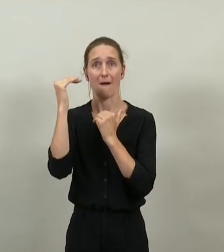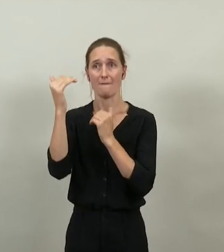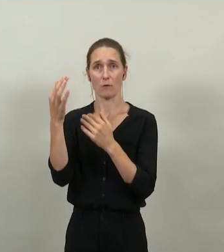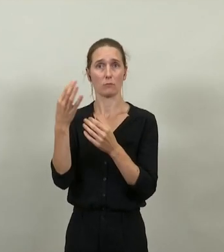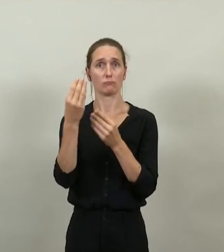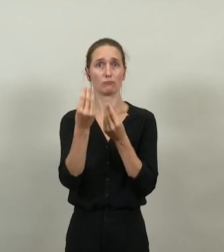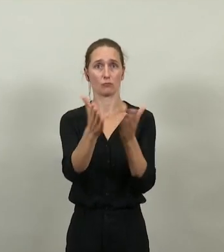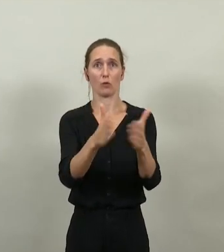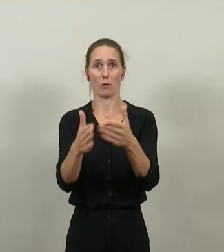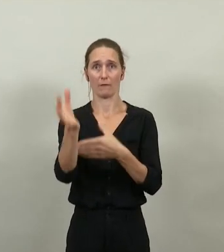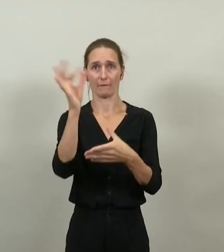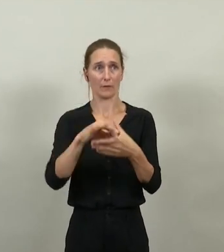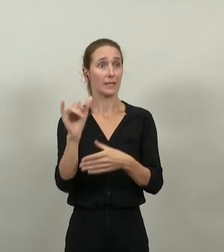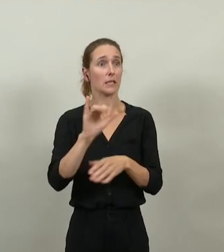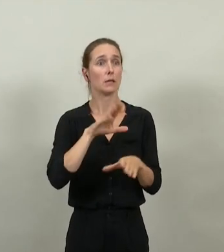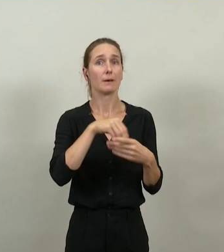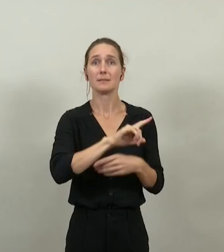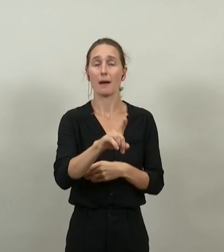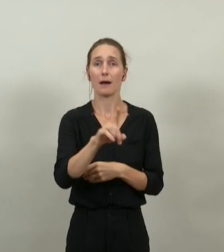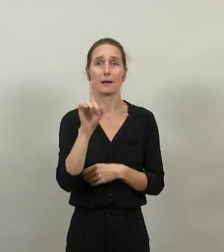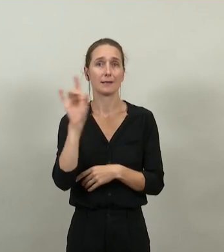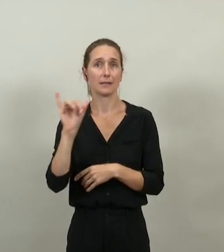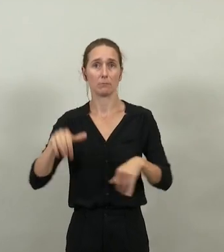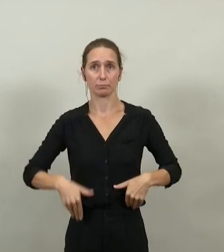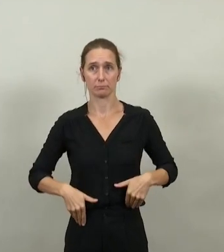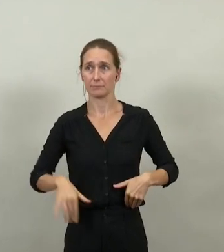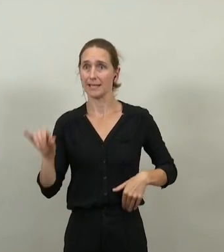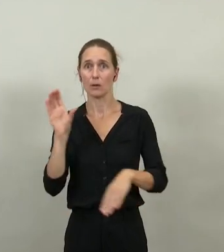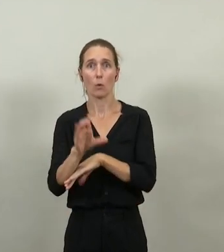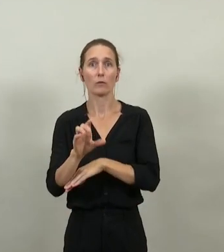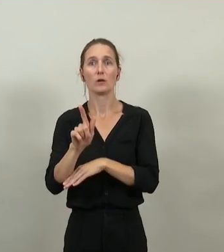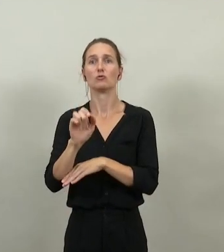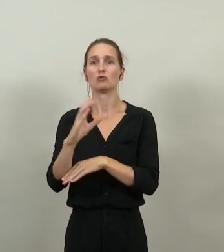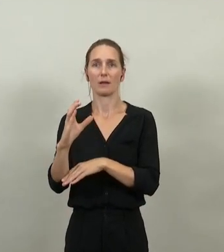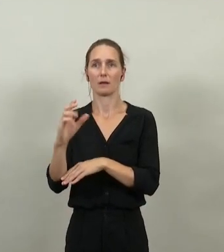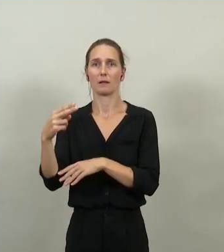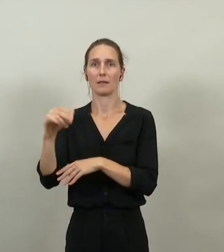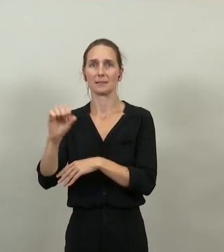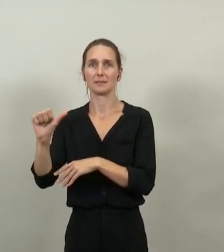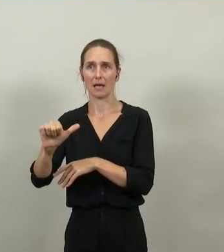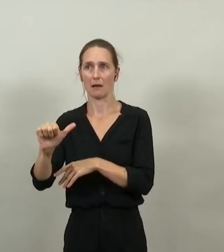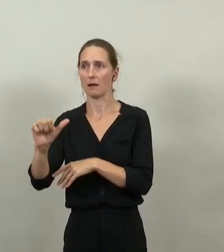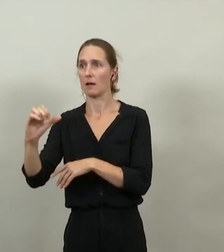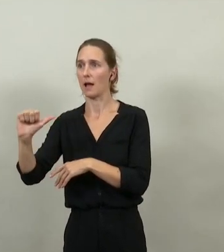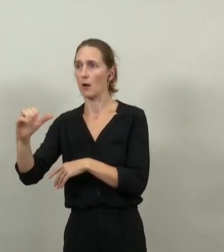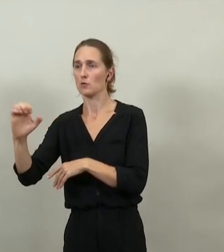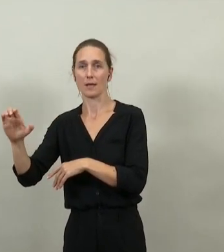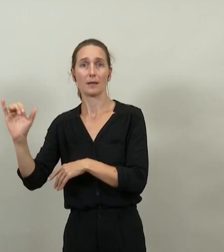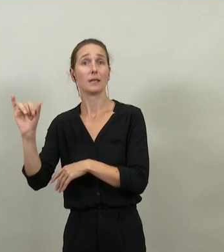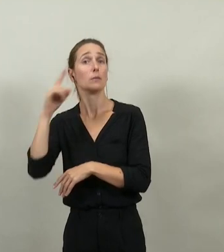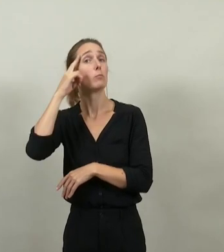vote qui s'abstient qui vote contre je NASA AEC qui vote